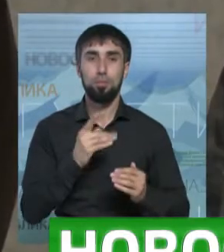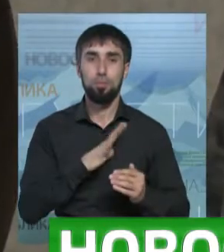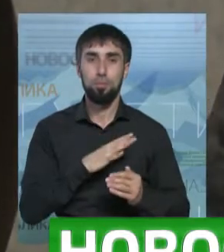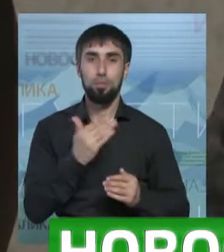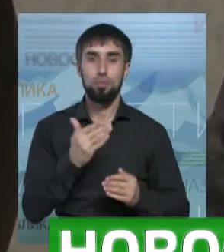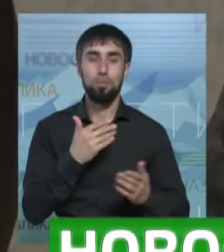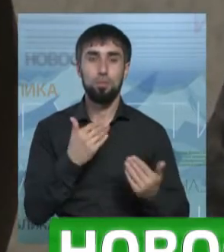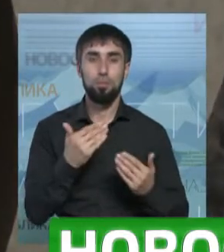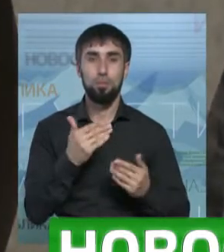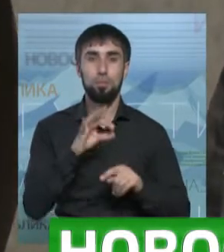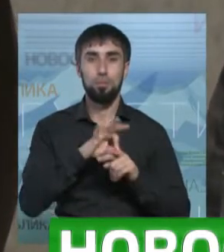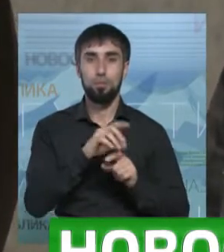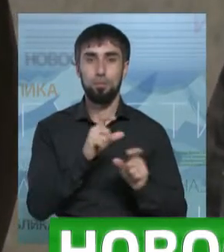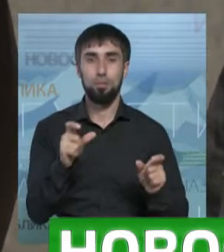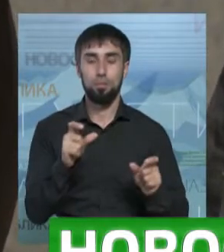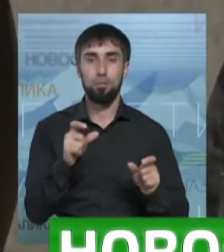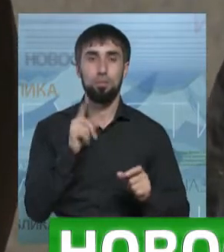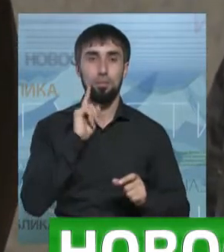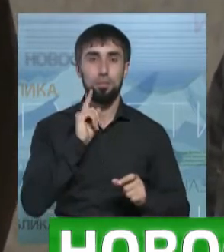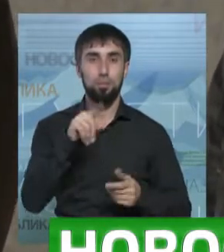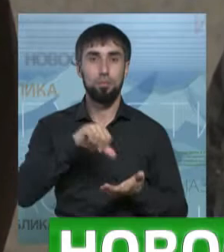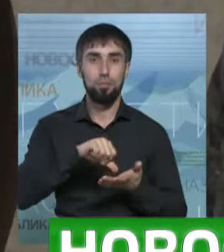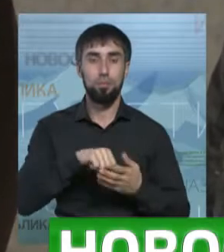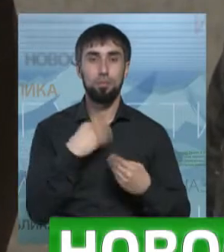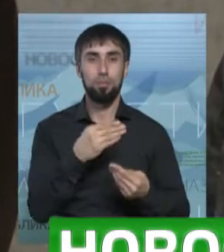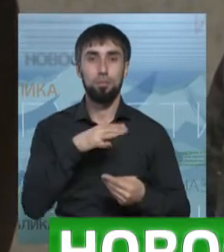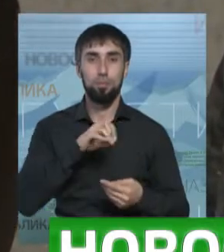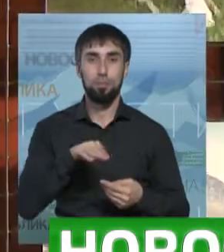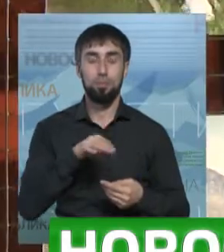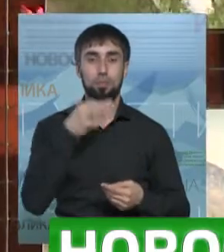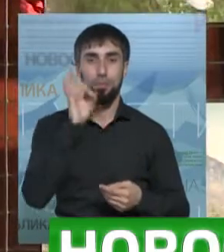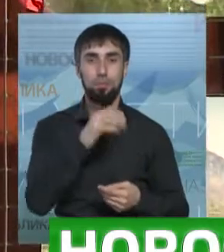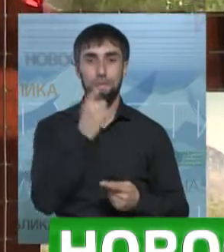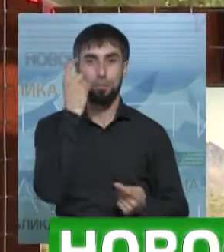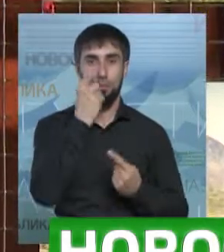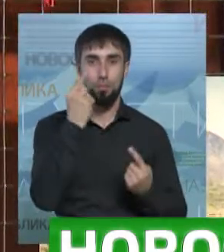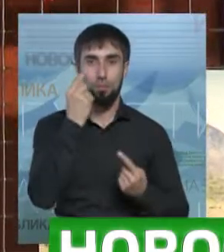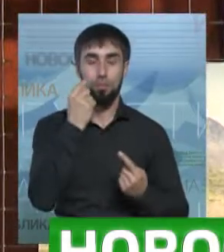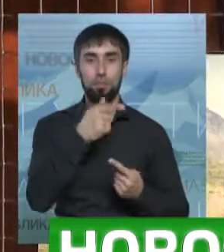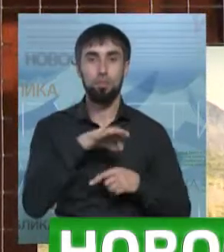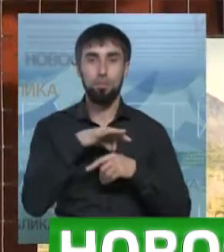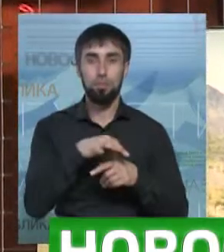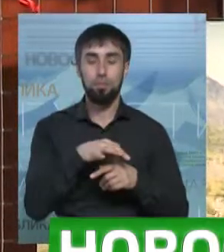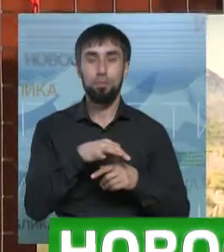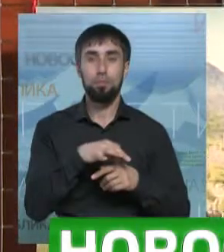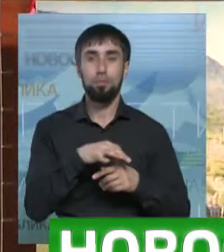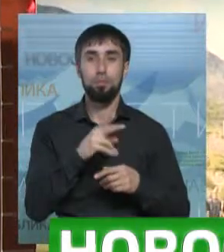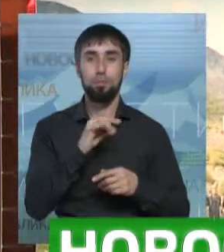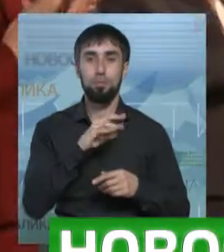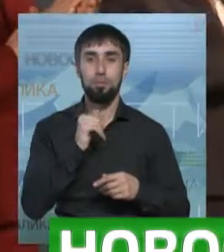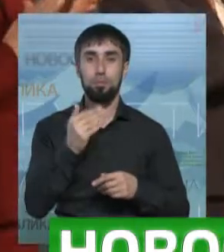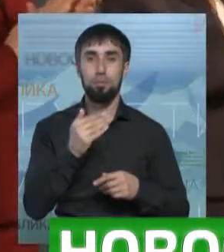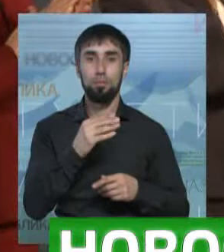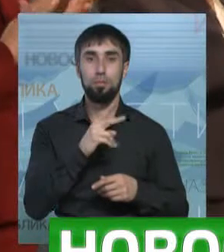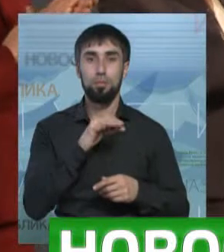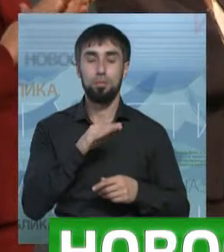дискриминации в отношении заболевших. Ведь пока участник сдает тест, опытный психолог экспедиции проводит беседу на тему